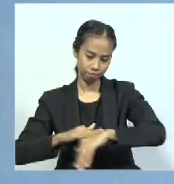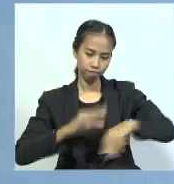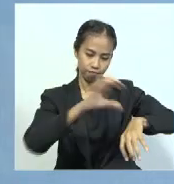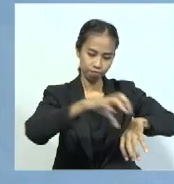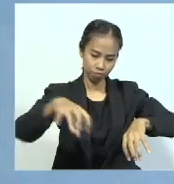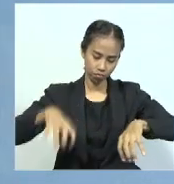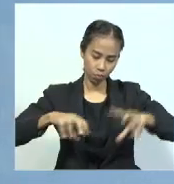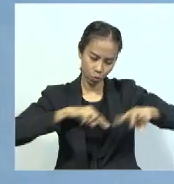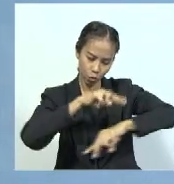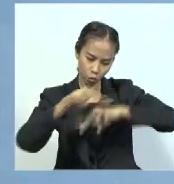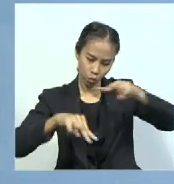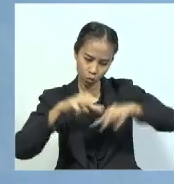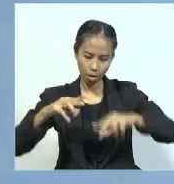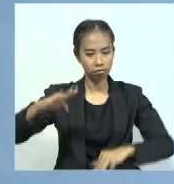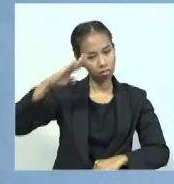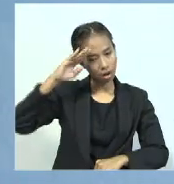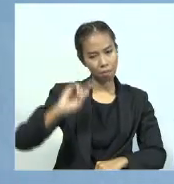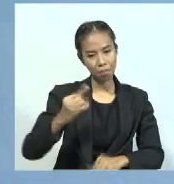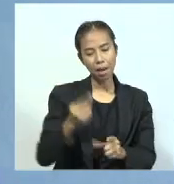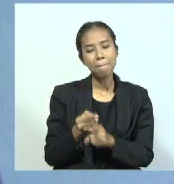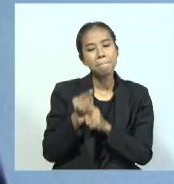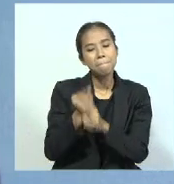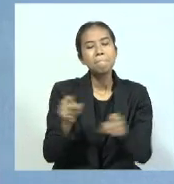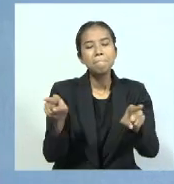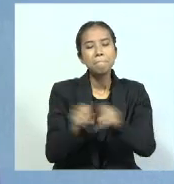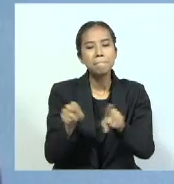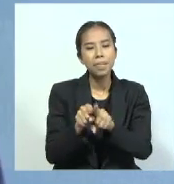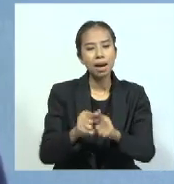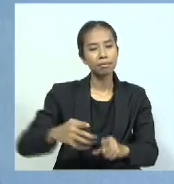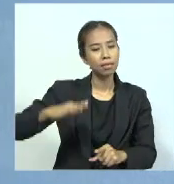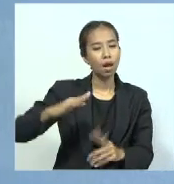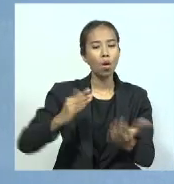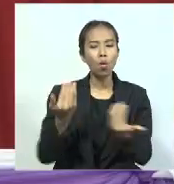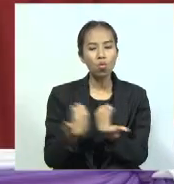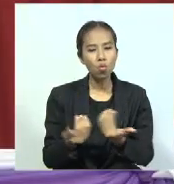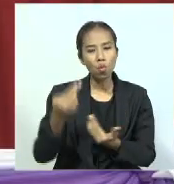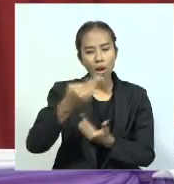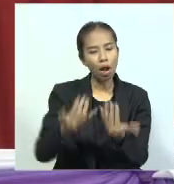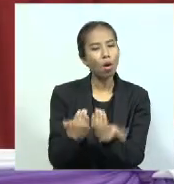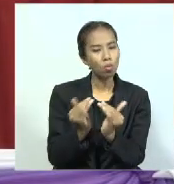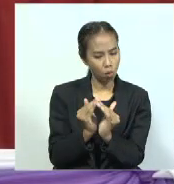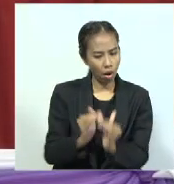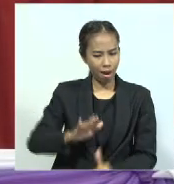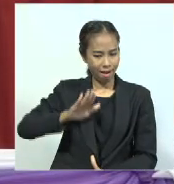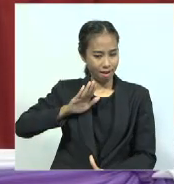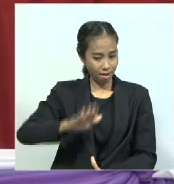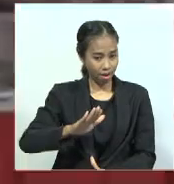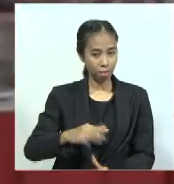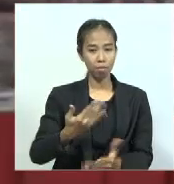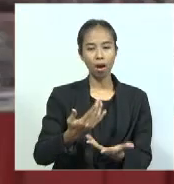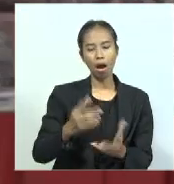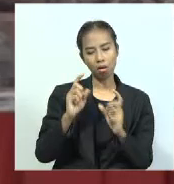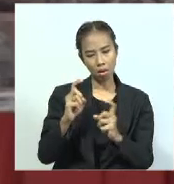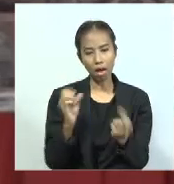บัติกับทหารเหมือนลูกหลานดำเนินการตามแบบฝึกแบบค่อยเป็นค่อยไปไม่ให้มีอันตรายเกิดขึ้นส่วนการลงโท